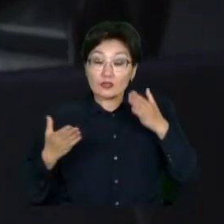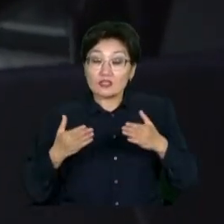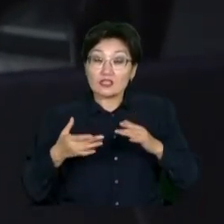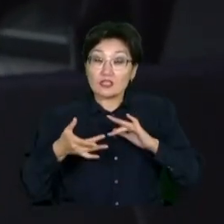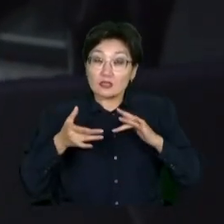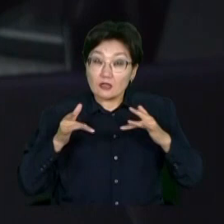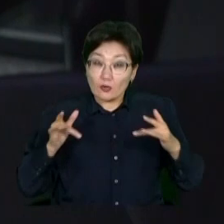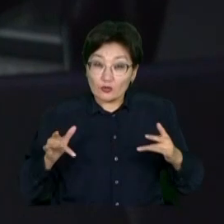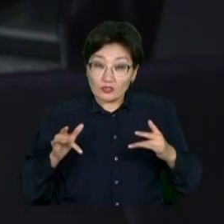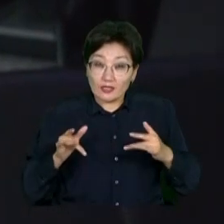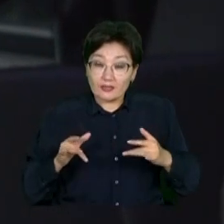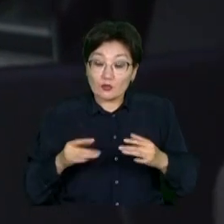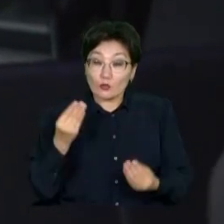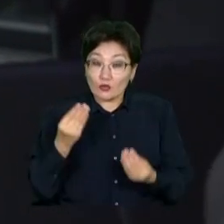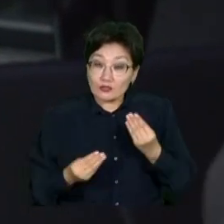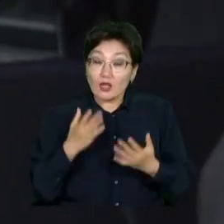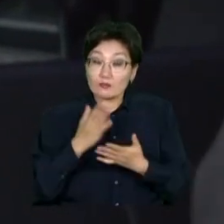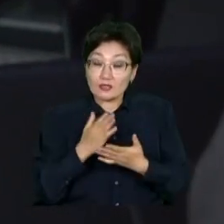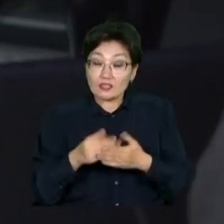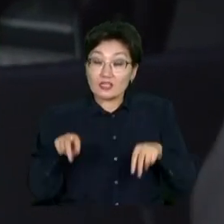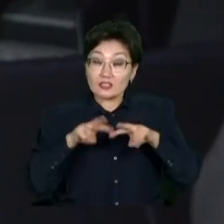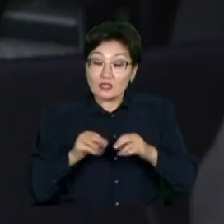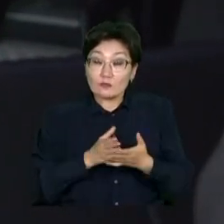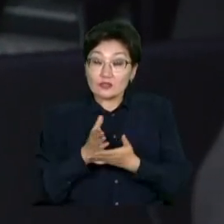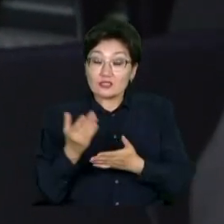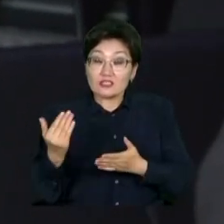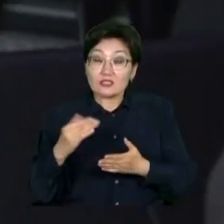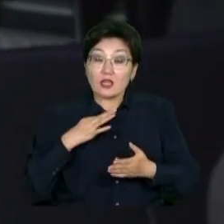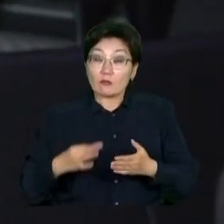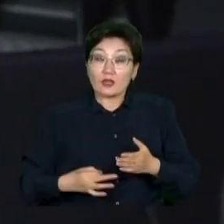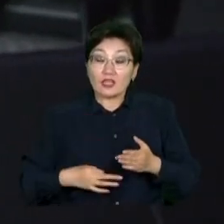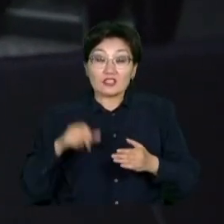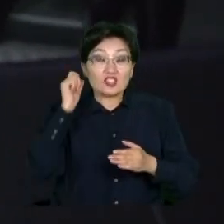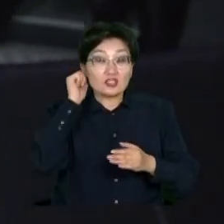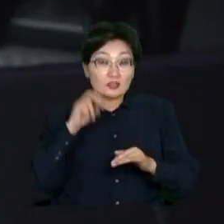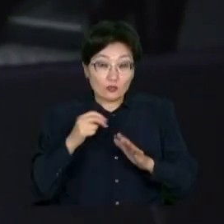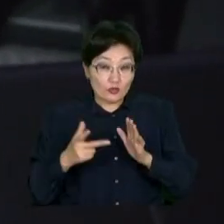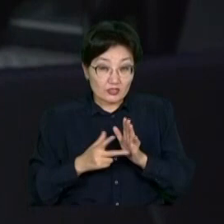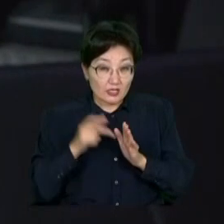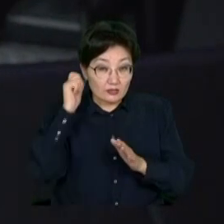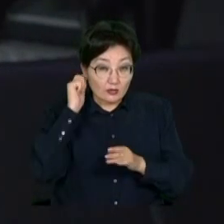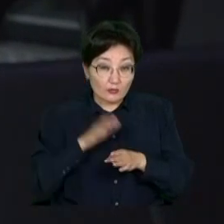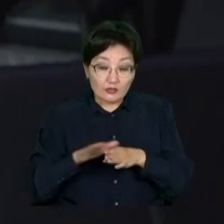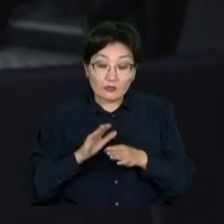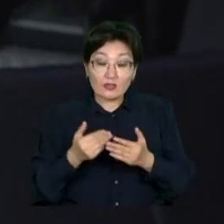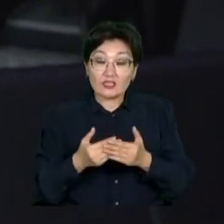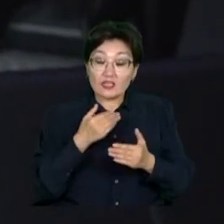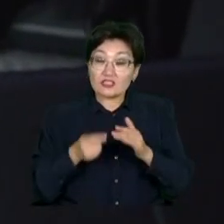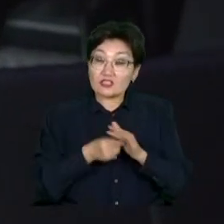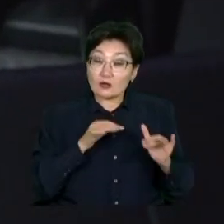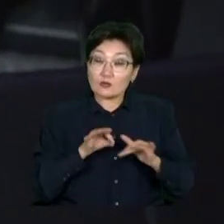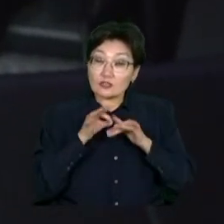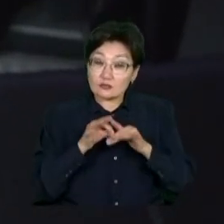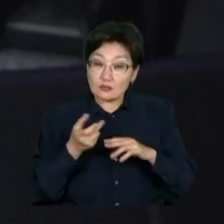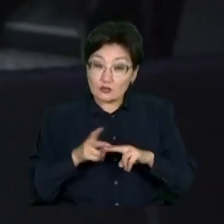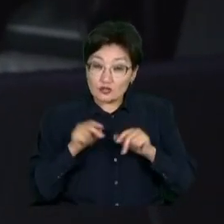бойынша біз осы жерге тексеріспен кірген едік. Міне, балаңыздың жасын сұрасақ 18-ге толмапты. Бізде қазір жедел алдын алу іс-шаралары жүріп жатыр, сол